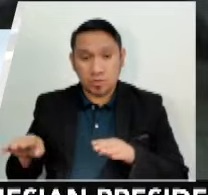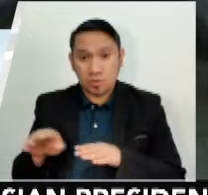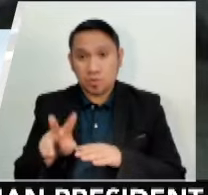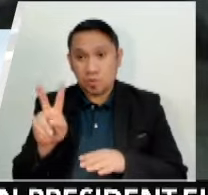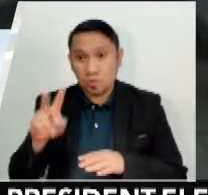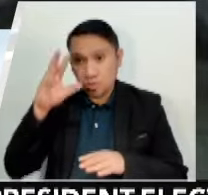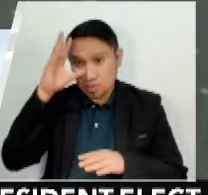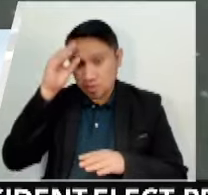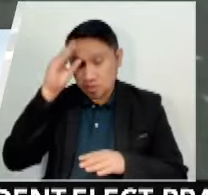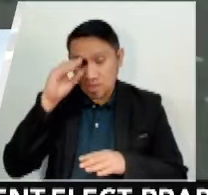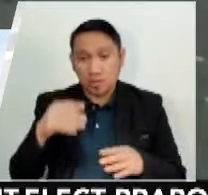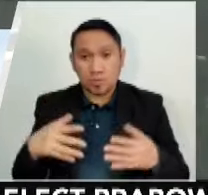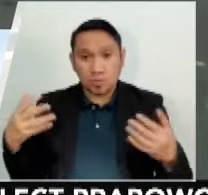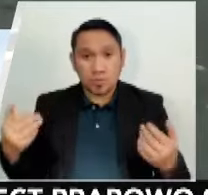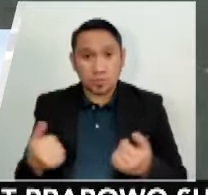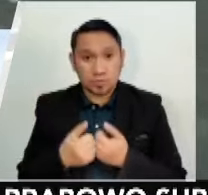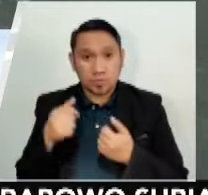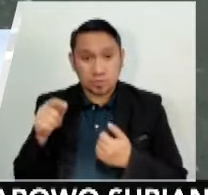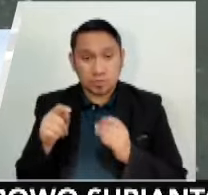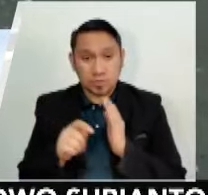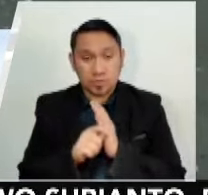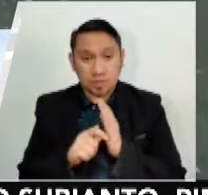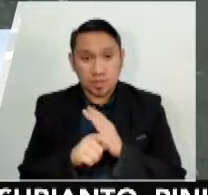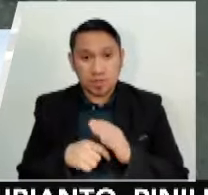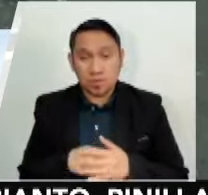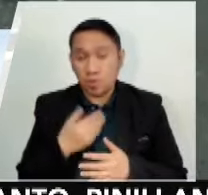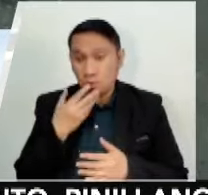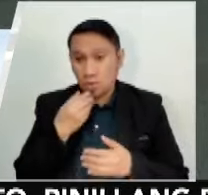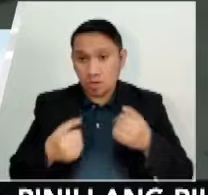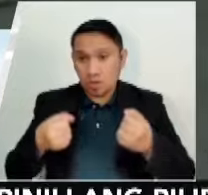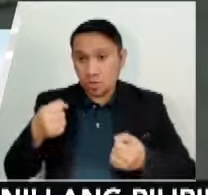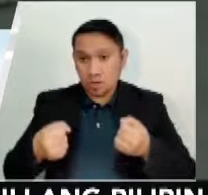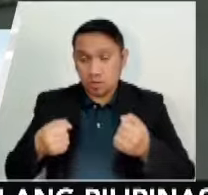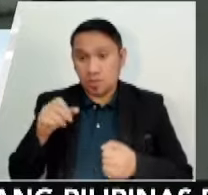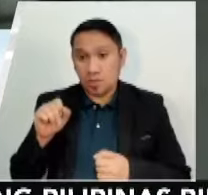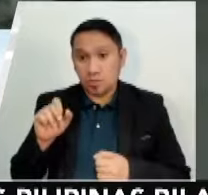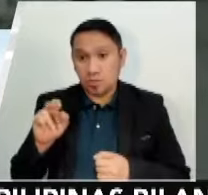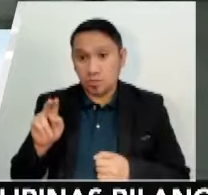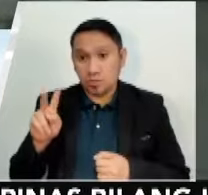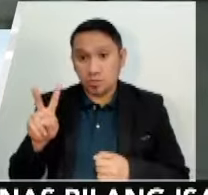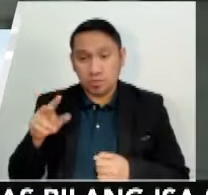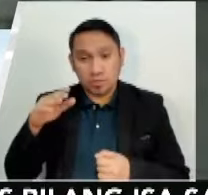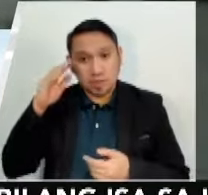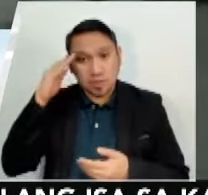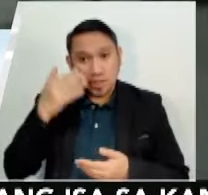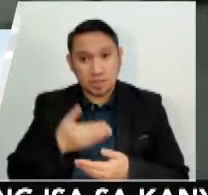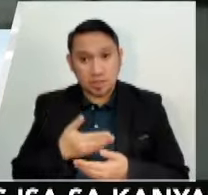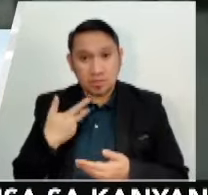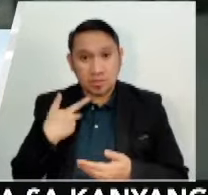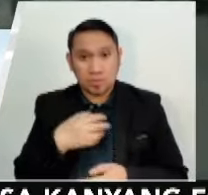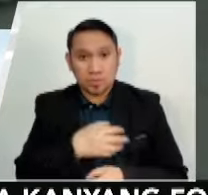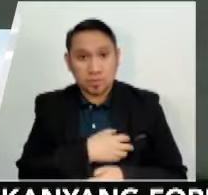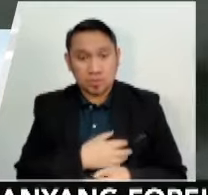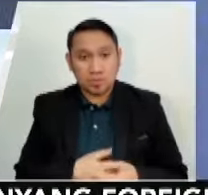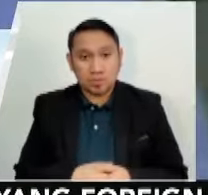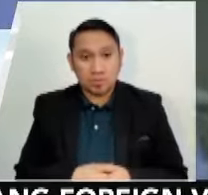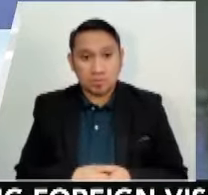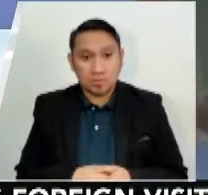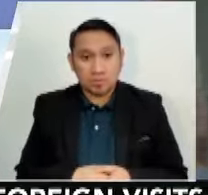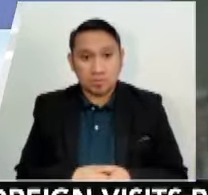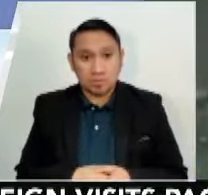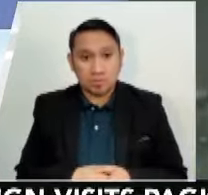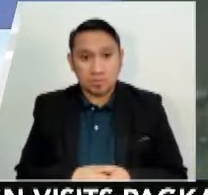bago sumalpok sa truck. Ang nagmamaneho ng SUV, anak daw ng pulis. Instead na dumaan po dyan sa